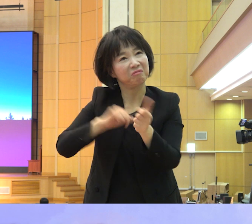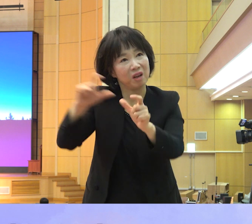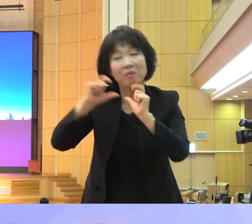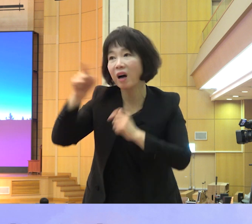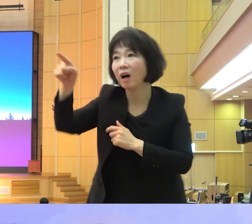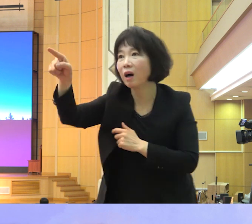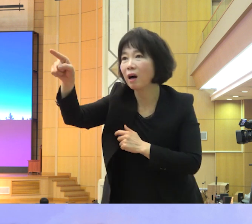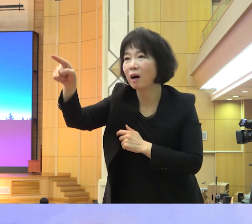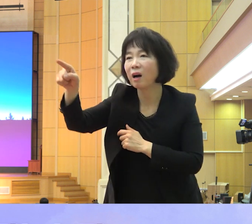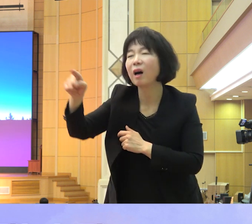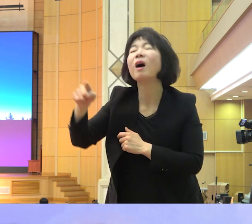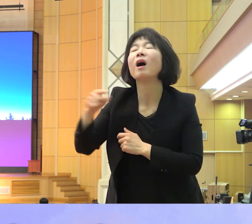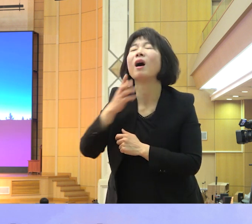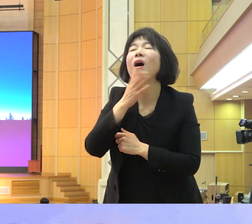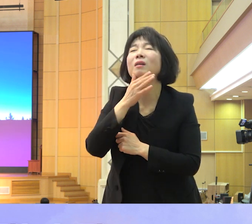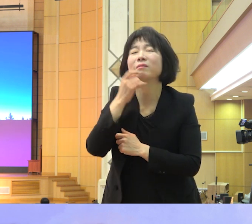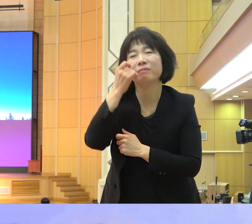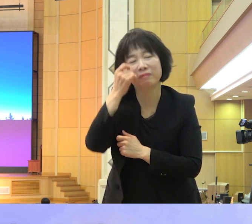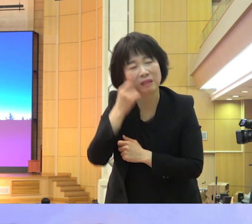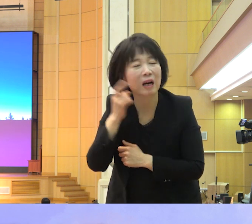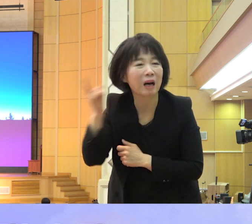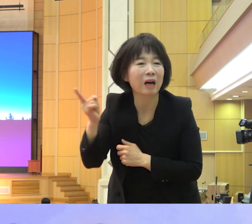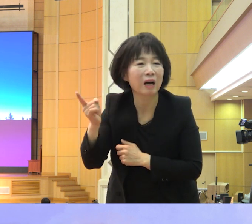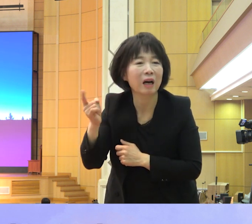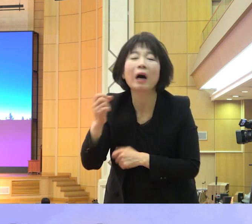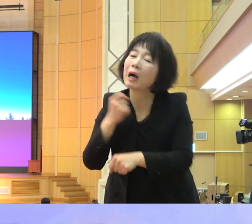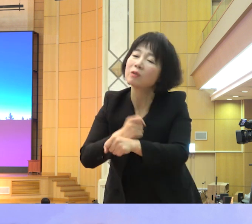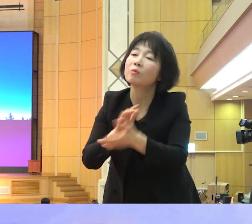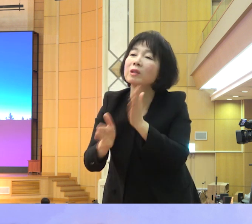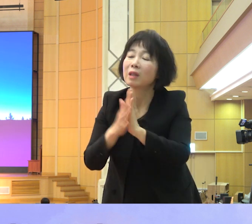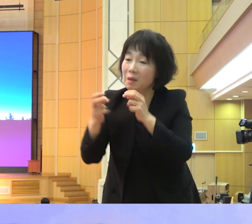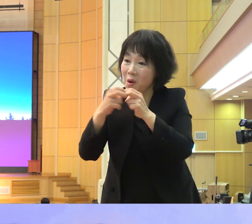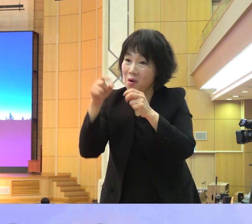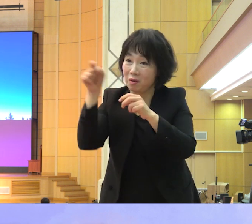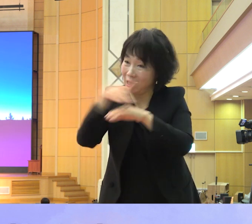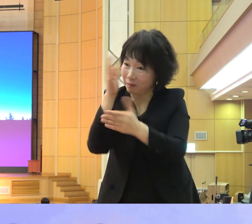가족들이 마지막으로 하나님 앞에